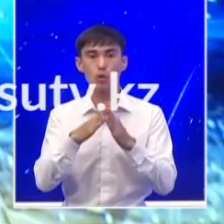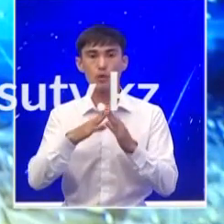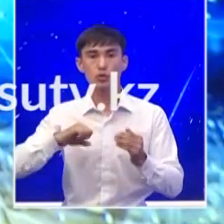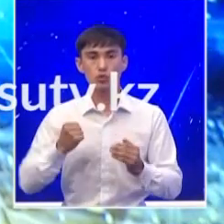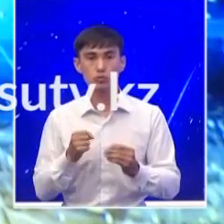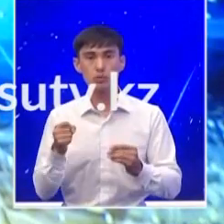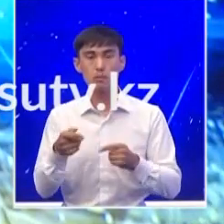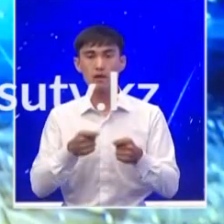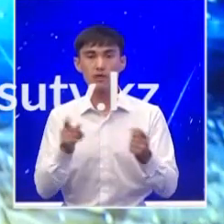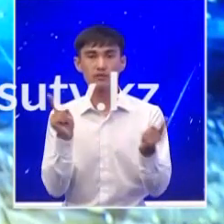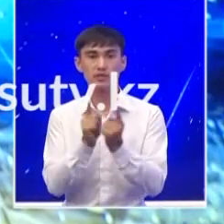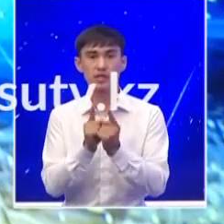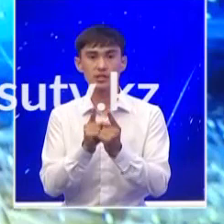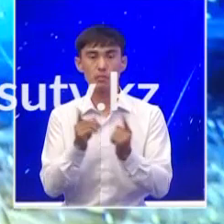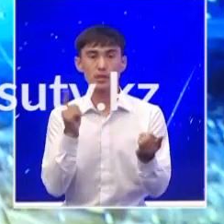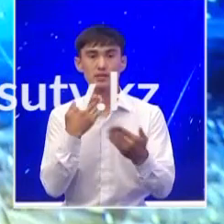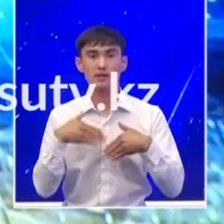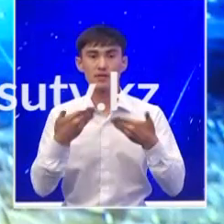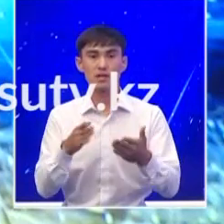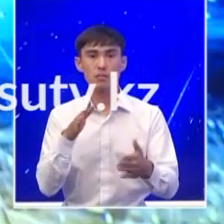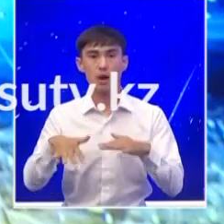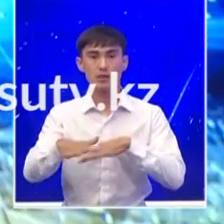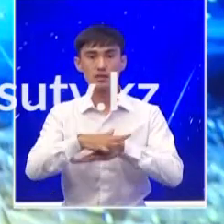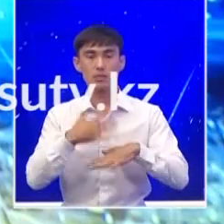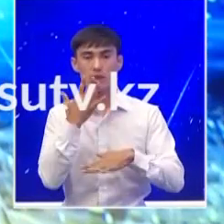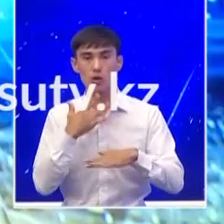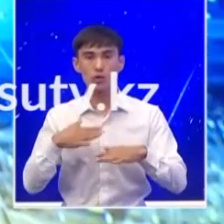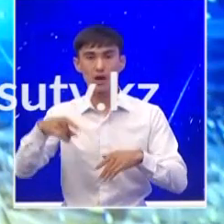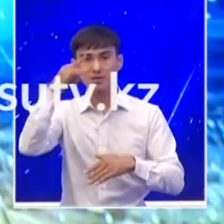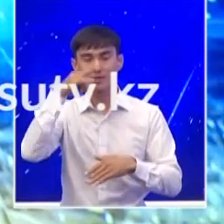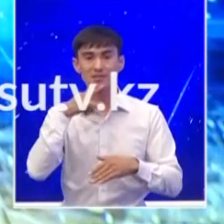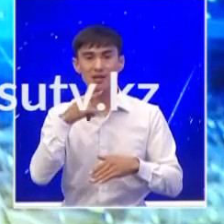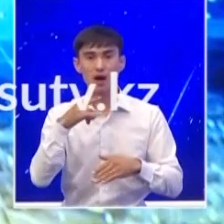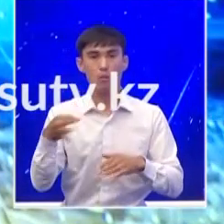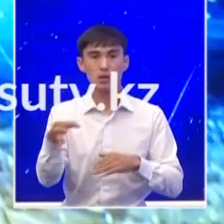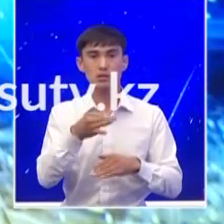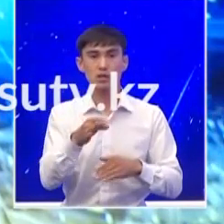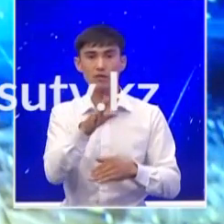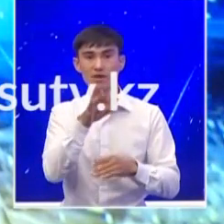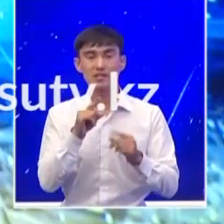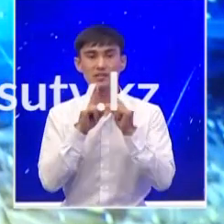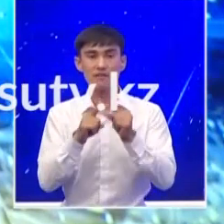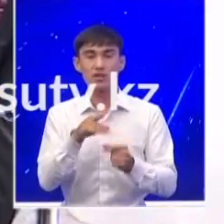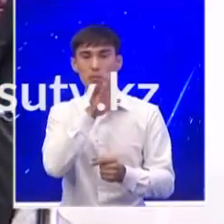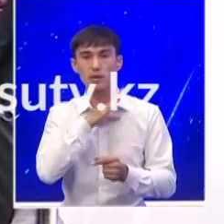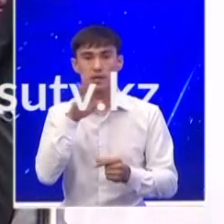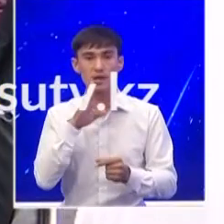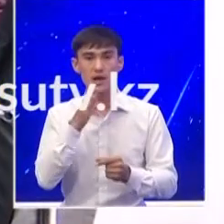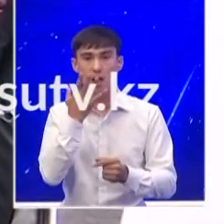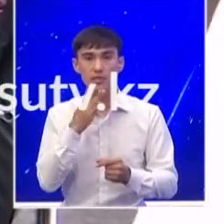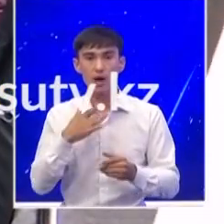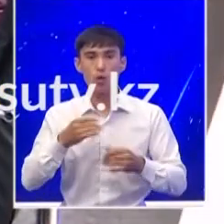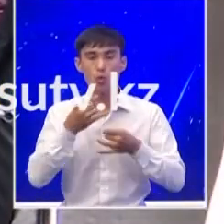провел встречу с представителями Ассамблеи народа Казахстана, областного совета матерей, руководителями этнокультурных объединений